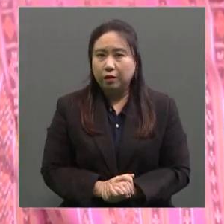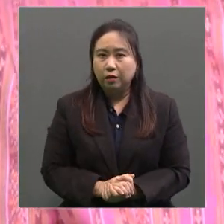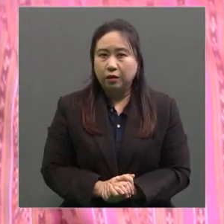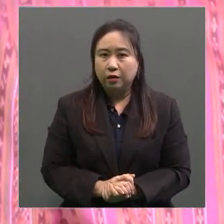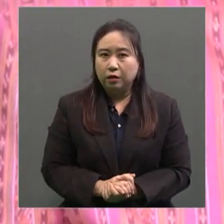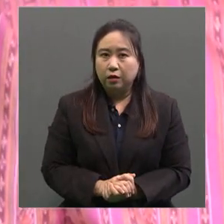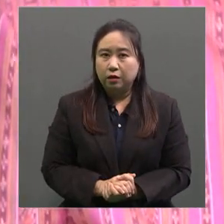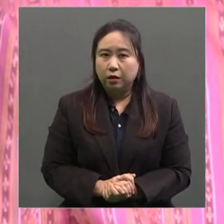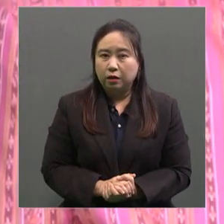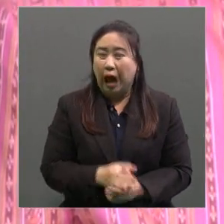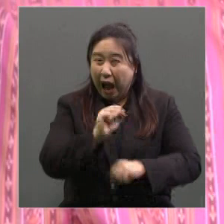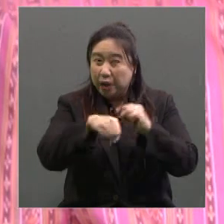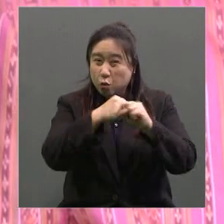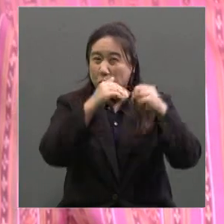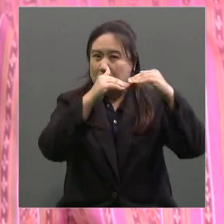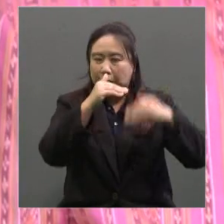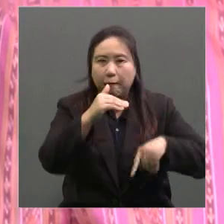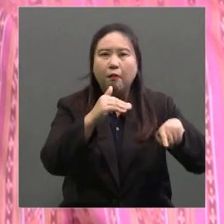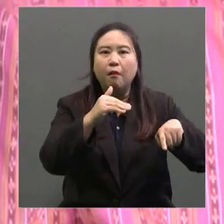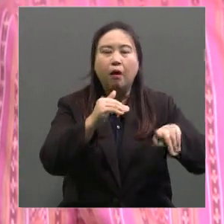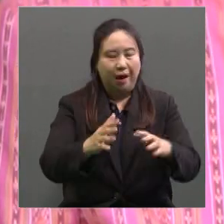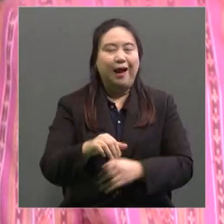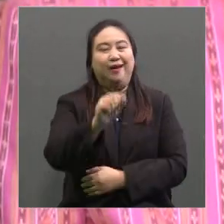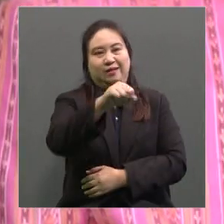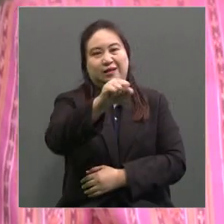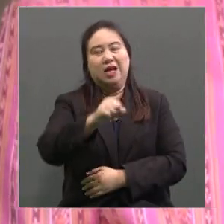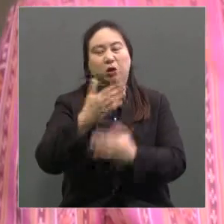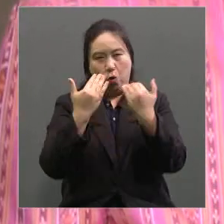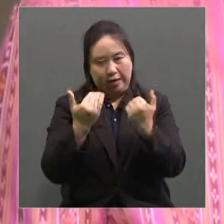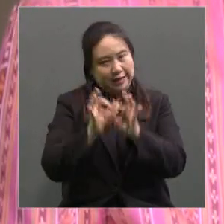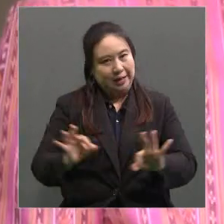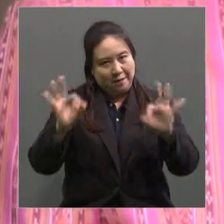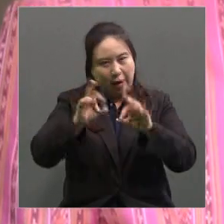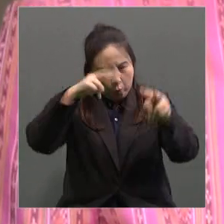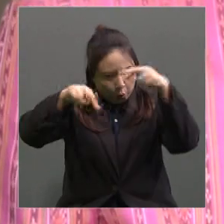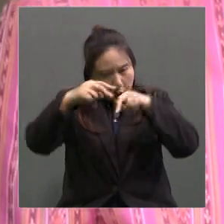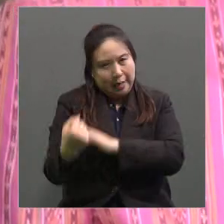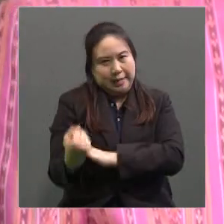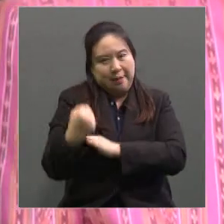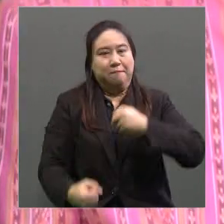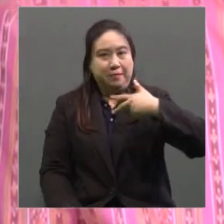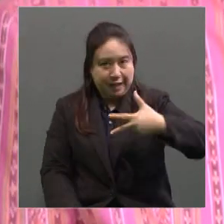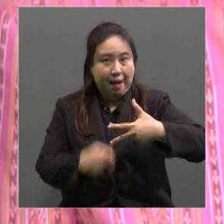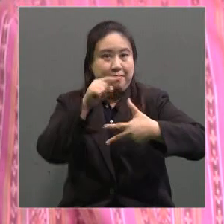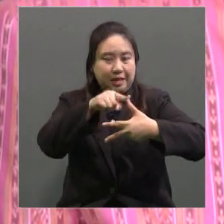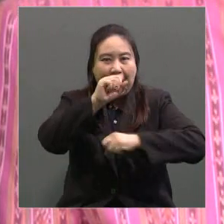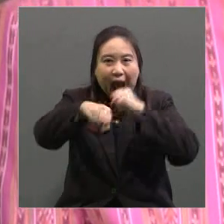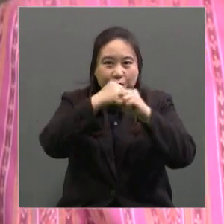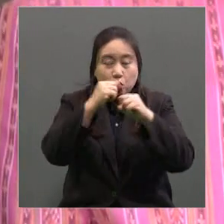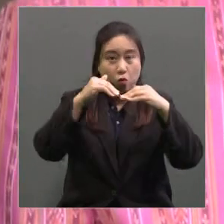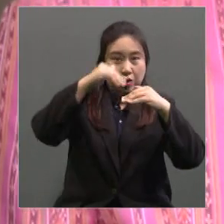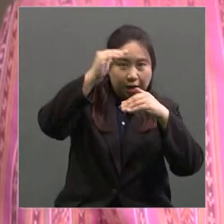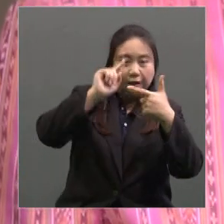ไม่ถึงอะไรเนี่ย กันนั่นแหละเราก็เข้มงวดอยู่3เรื่องหลักเรื่องอายุไม่ถึงเรื่องอาวุธปืนเรื่องยาเสพติด